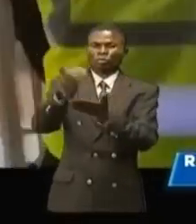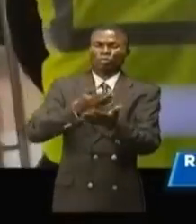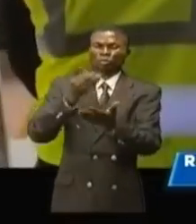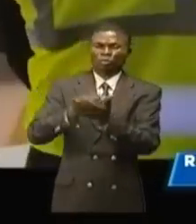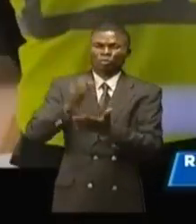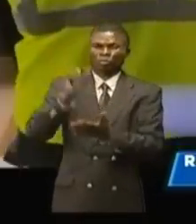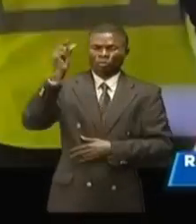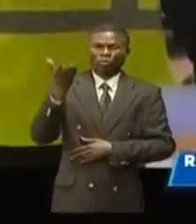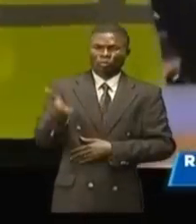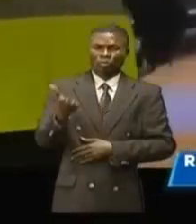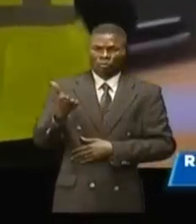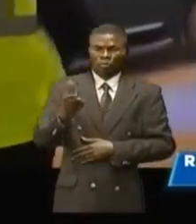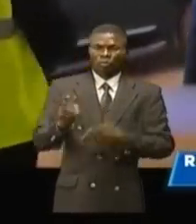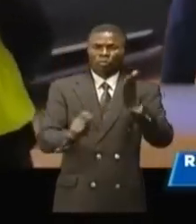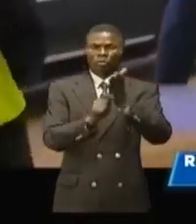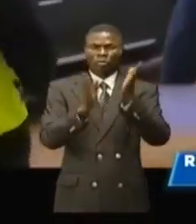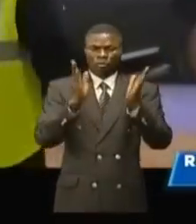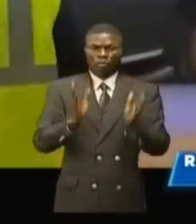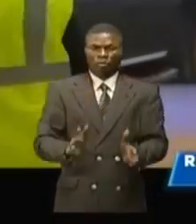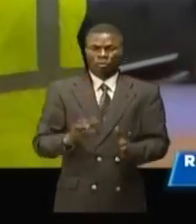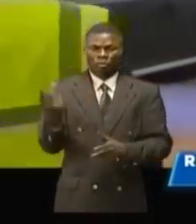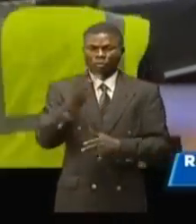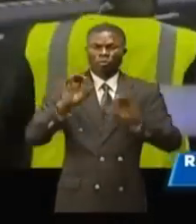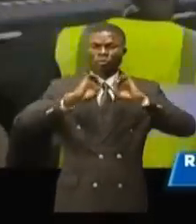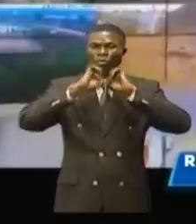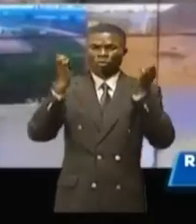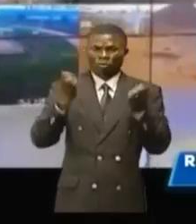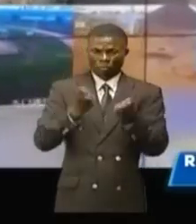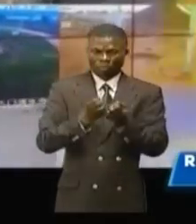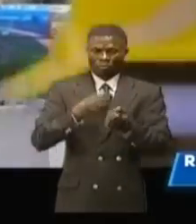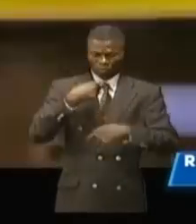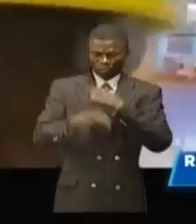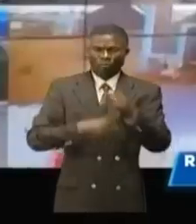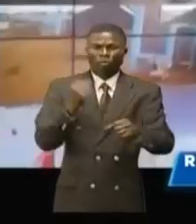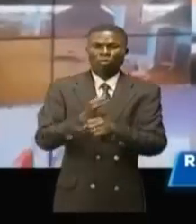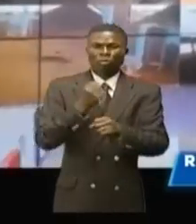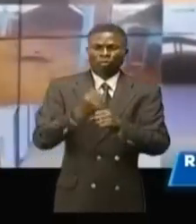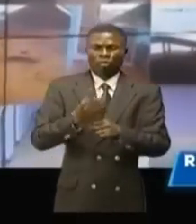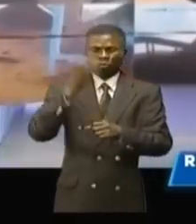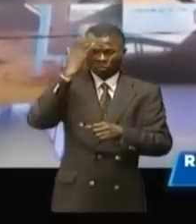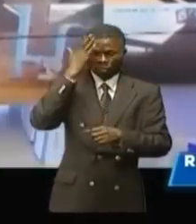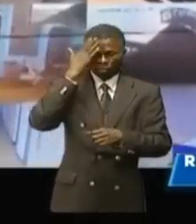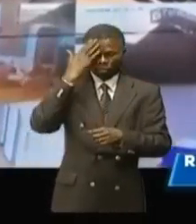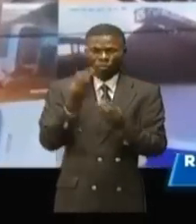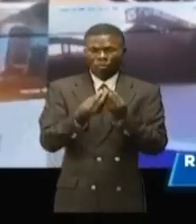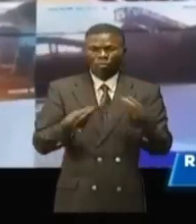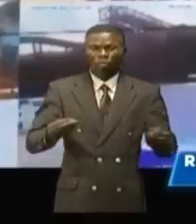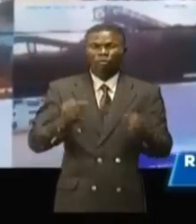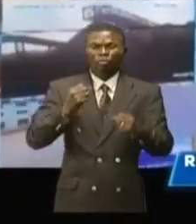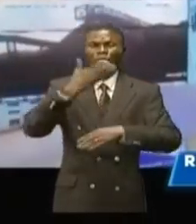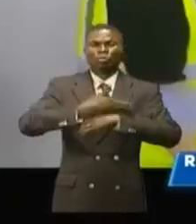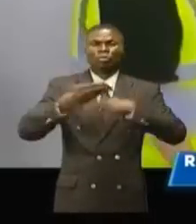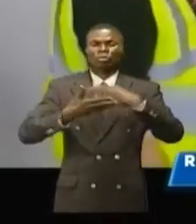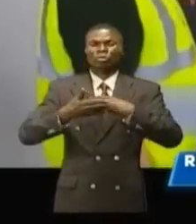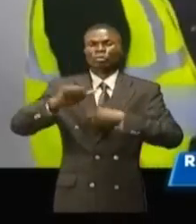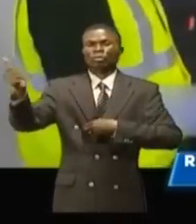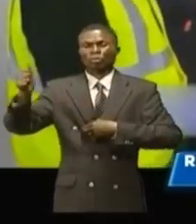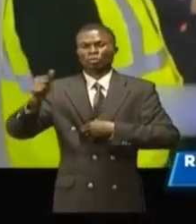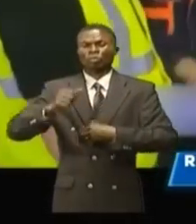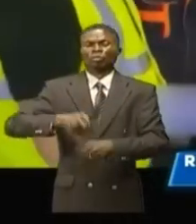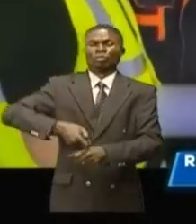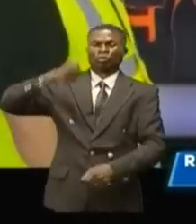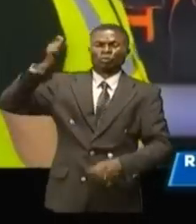nickel chrome. Les techniciens de ces deux entreprises sont à pied d'œuvre pour étudier les modalités de construction des deux autres nouvelles